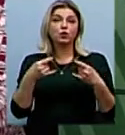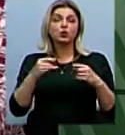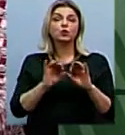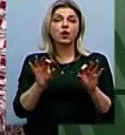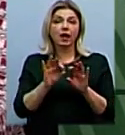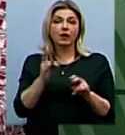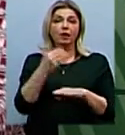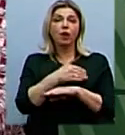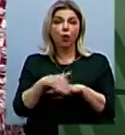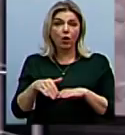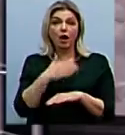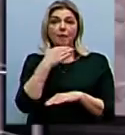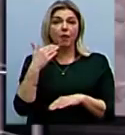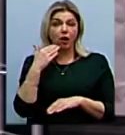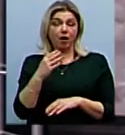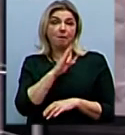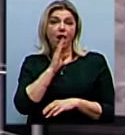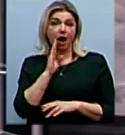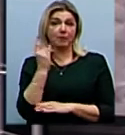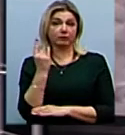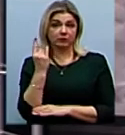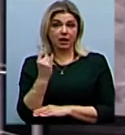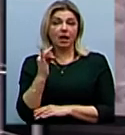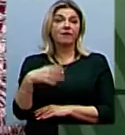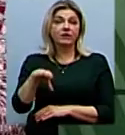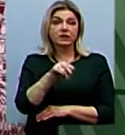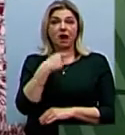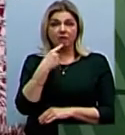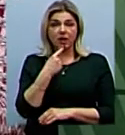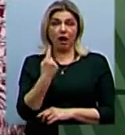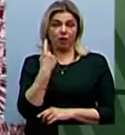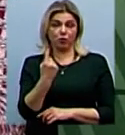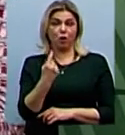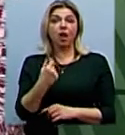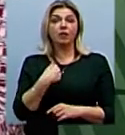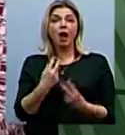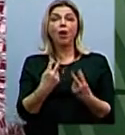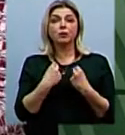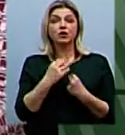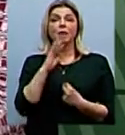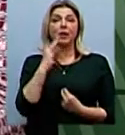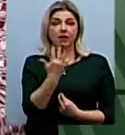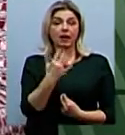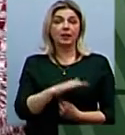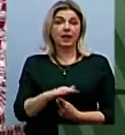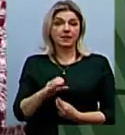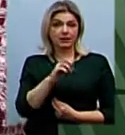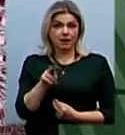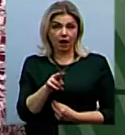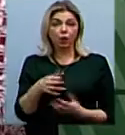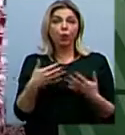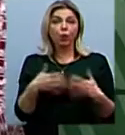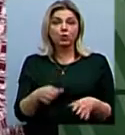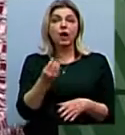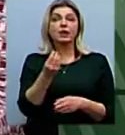на улице куча мамочек с детьми, и все говорят только об одном. Нам обещают уже 5 лет садик, уже